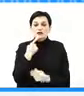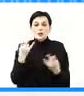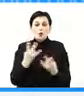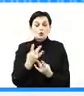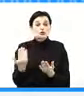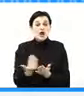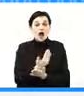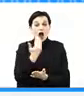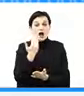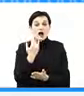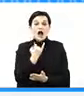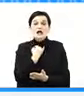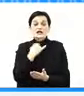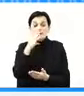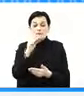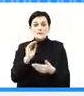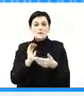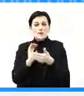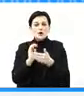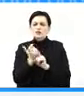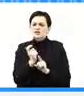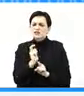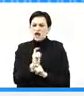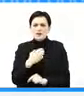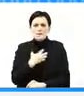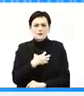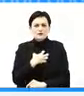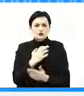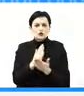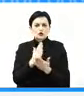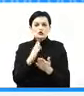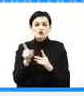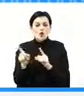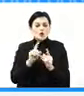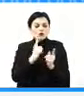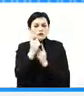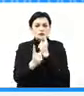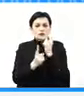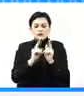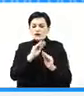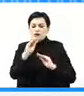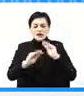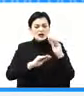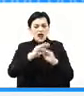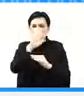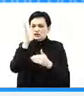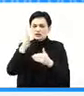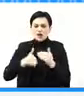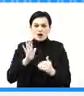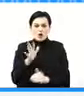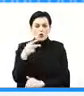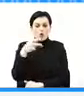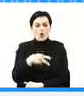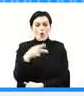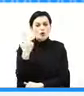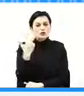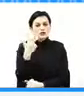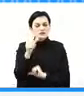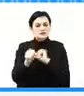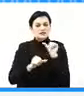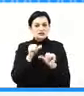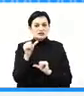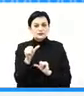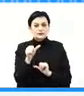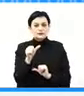ახალი მარშრუტები, რომელიც ასევე ძალიან მნიშვნელოვანია. ყველაფერ ამის გადალაგება დამთავრებული იქნება 2023